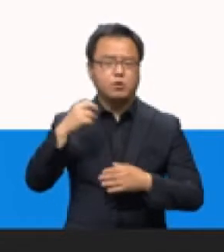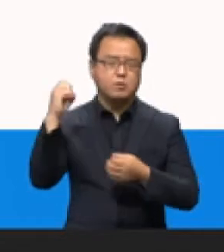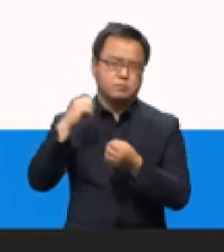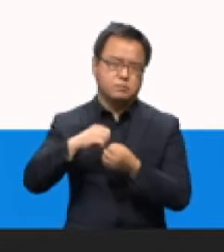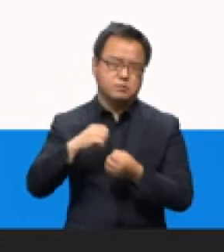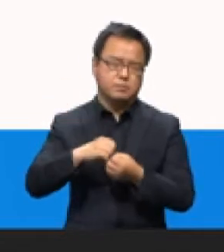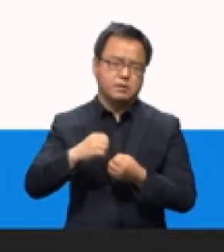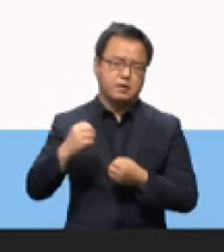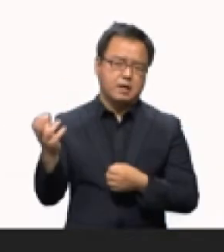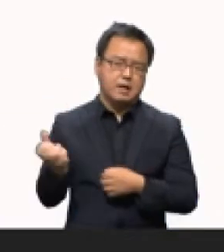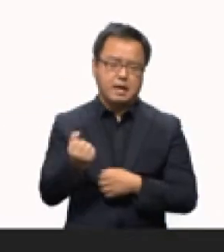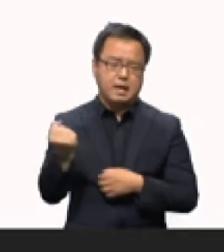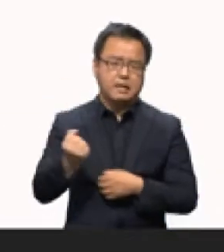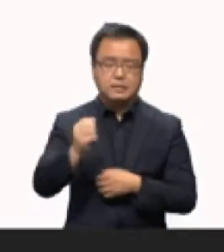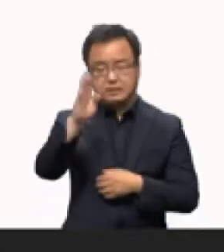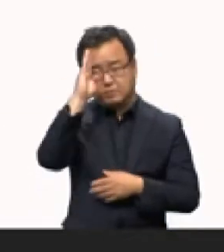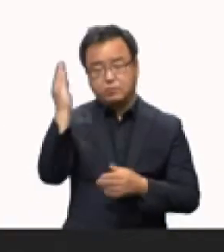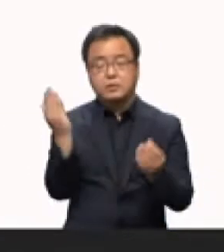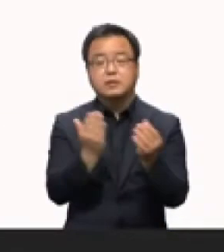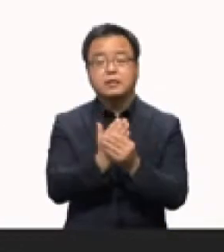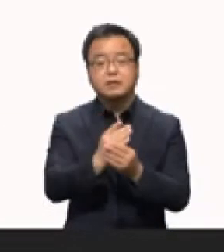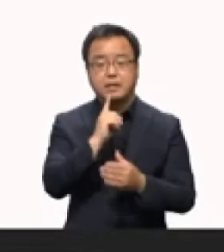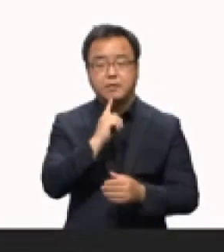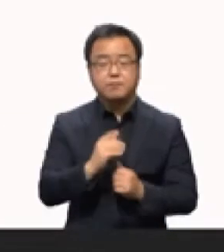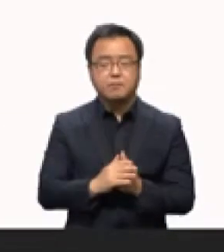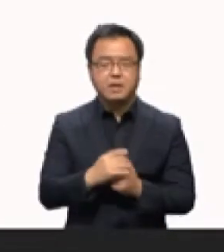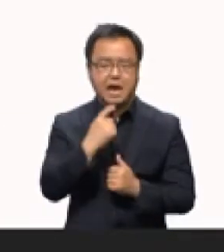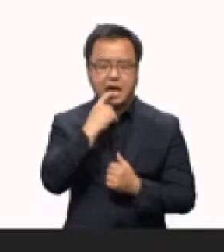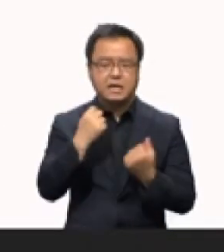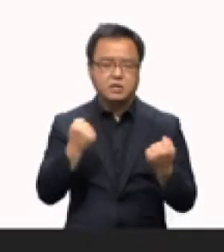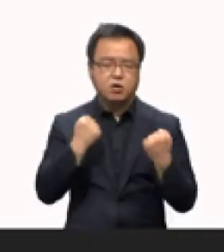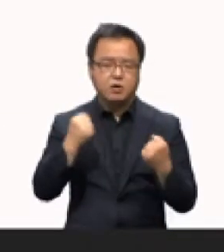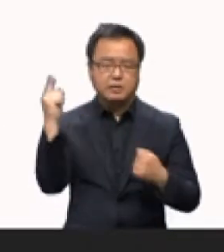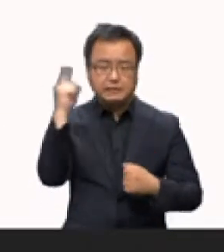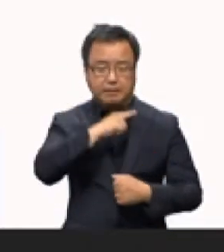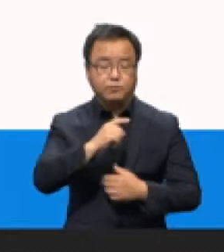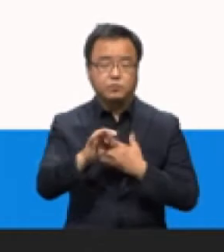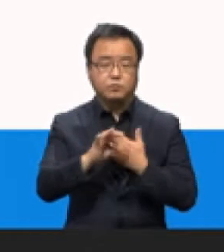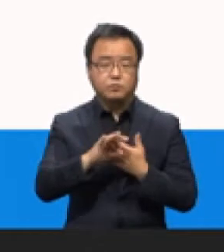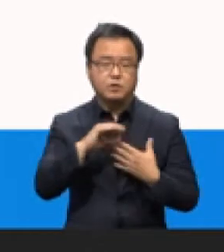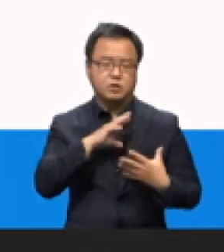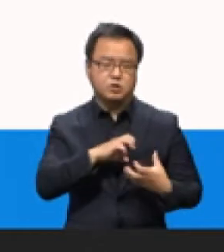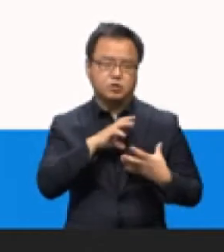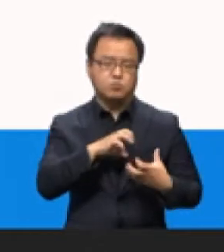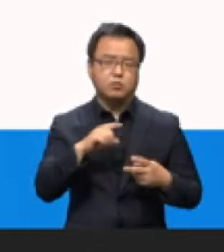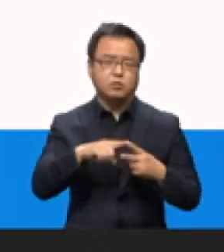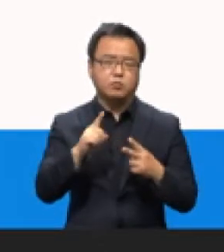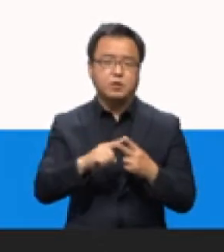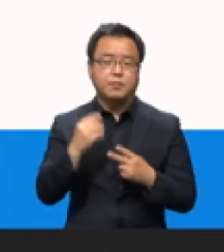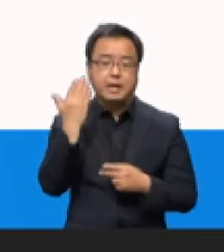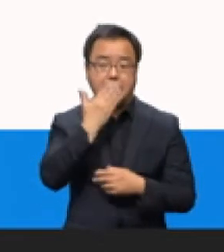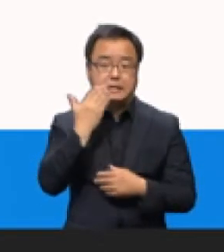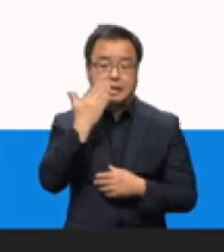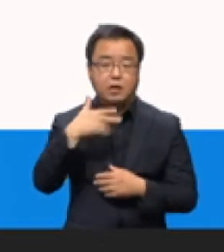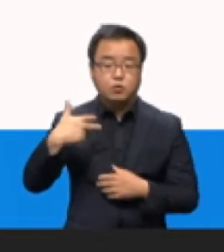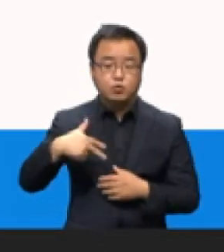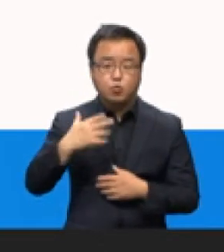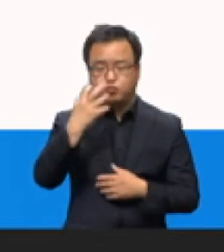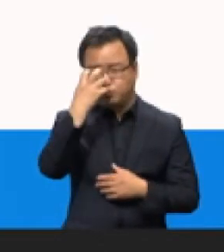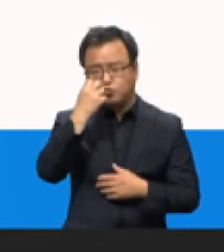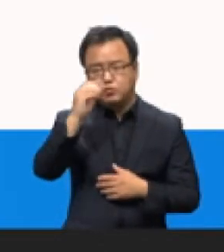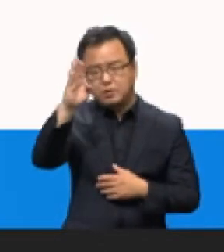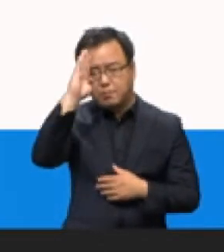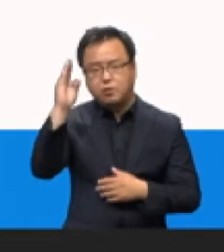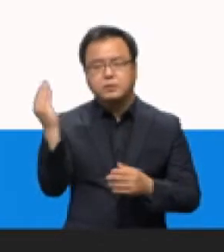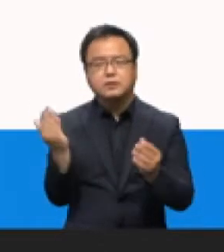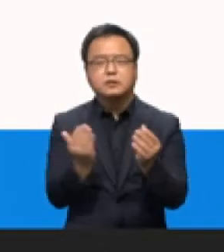있어 위험하다고 지적합니다. 실제로 치아 건강이 나빠지면 심혈관 질환이나 당뇨병, 우울증 등에 걸릴